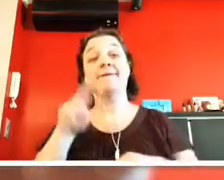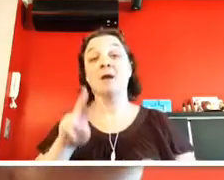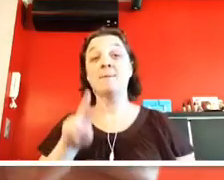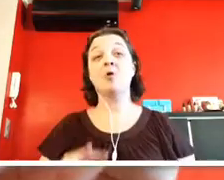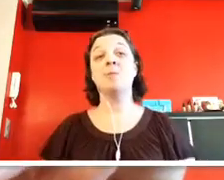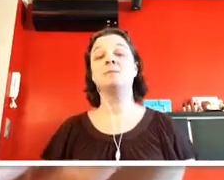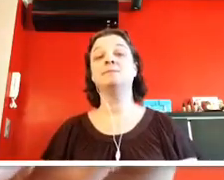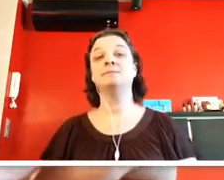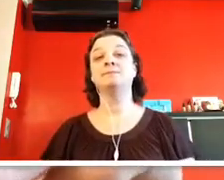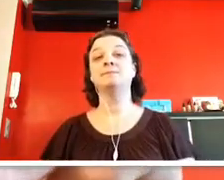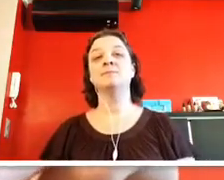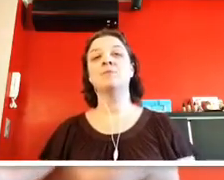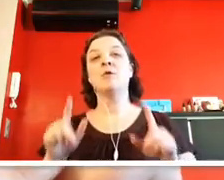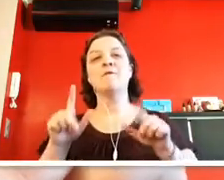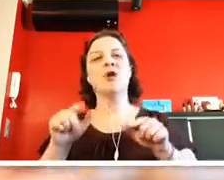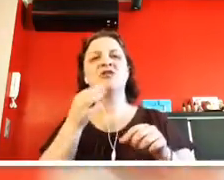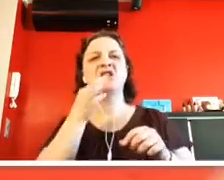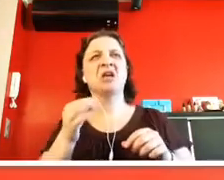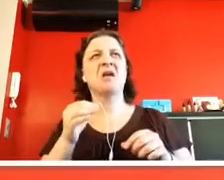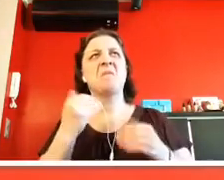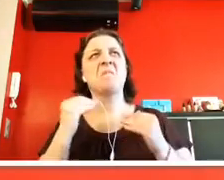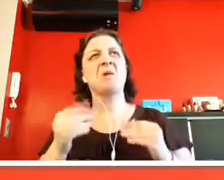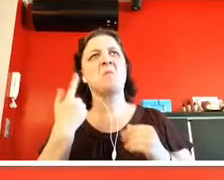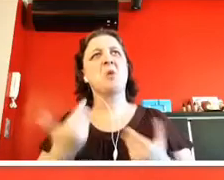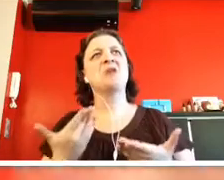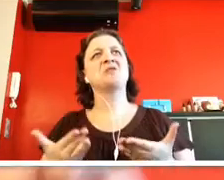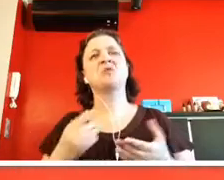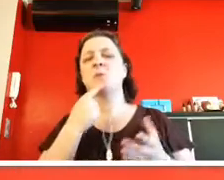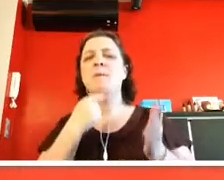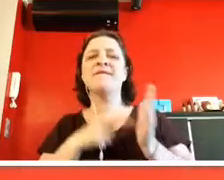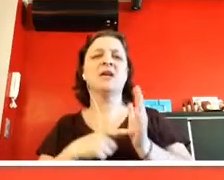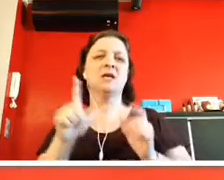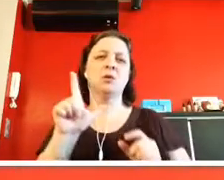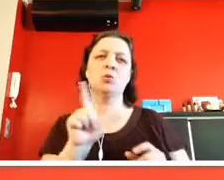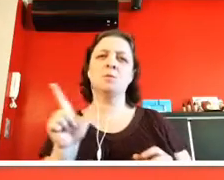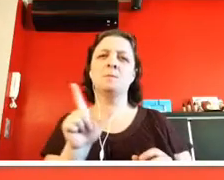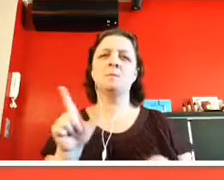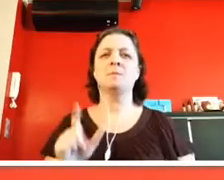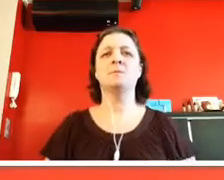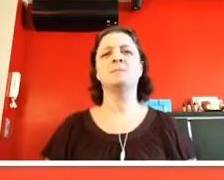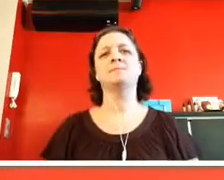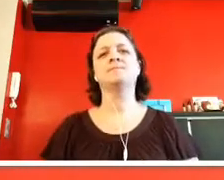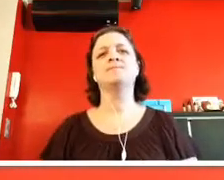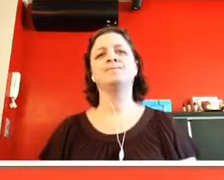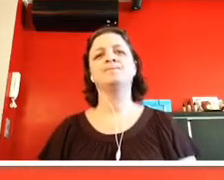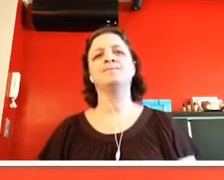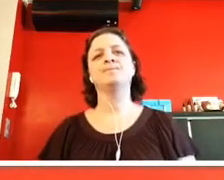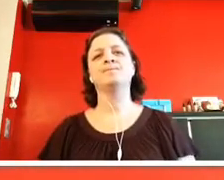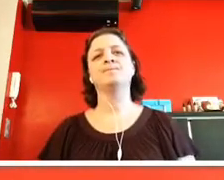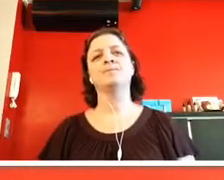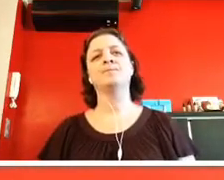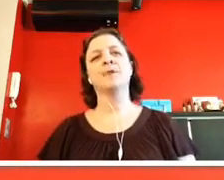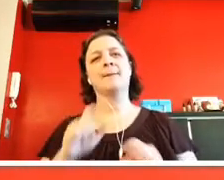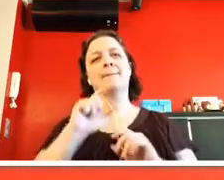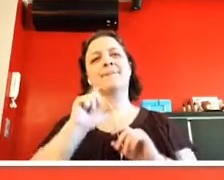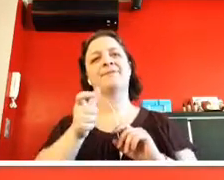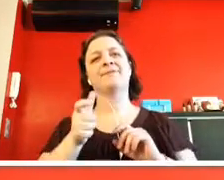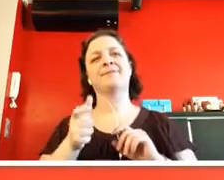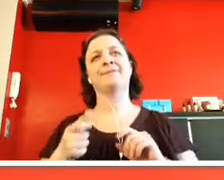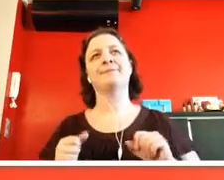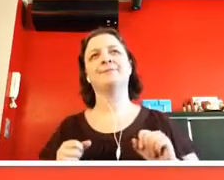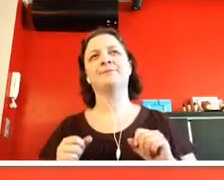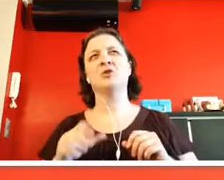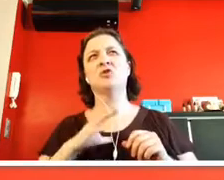vous le conseille vraiment, quoi. Voilà. Je dirais que même pour l'instant, c'est mon préféré des deux.